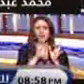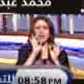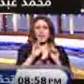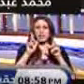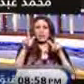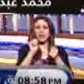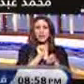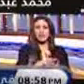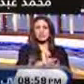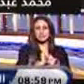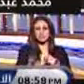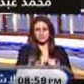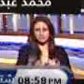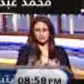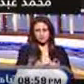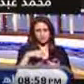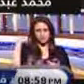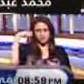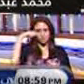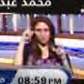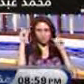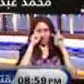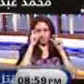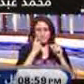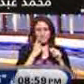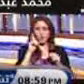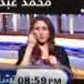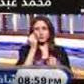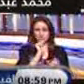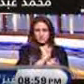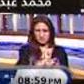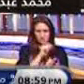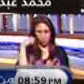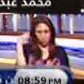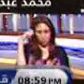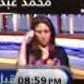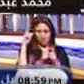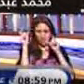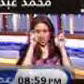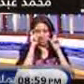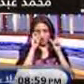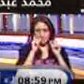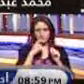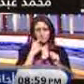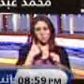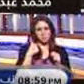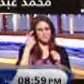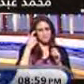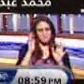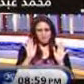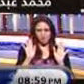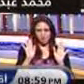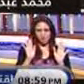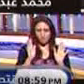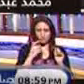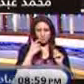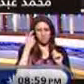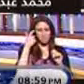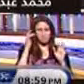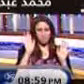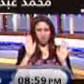مدير الامن السابق اللي تم ادانته بالسجن المشدد ل 15 سنة نفى علمه بهذا